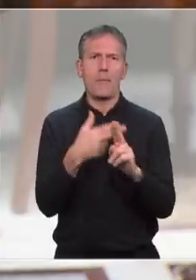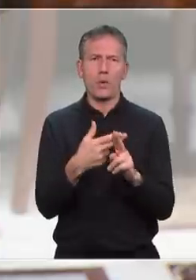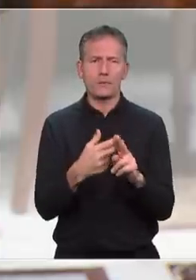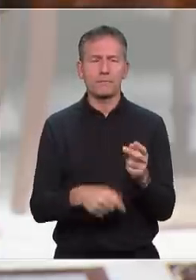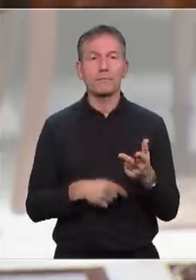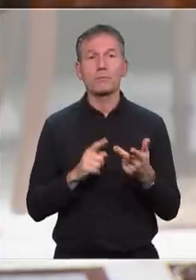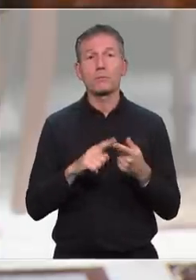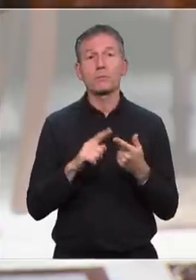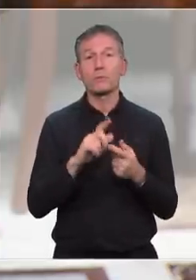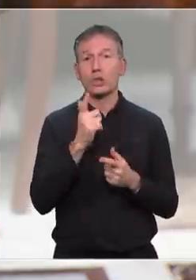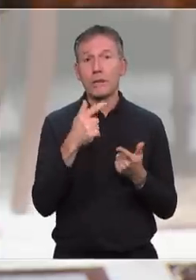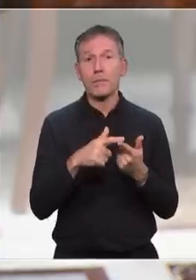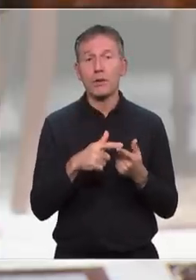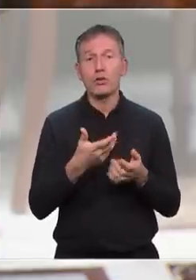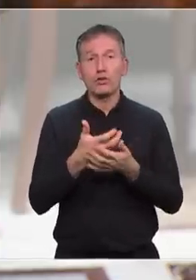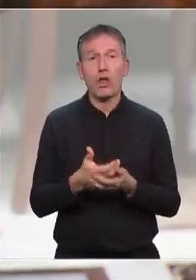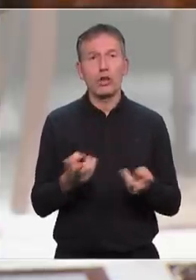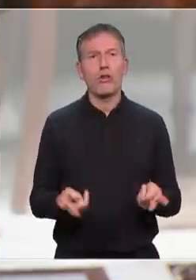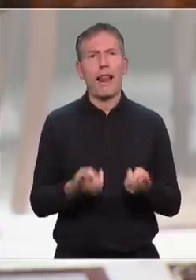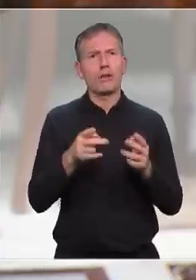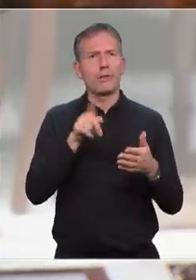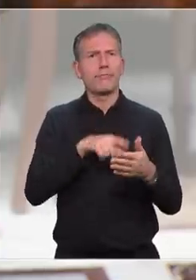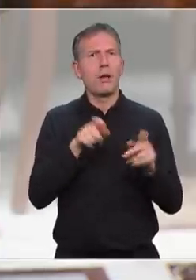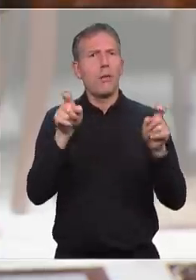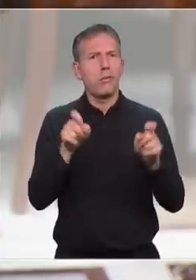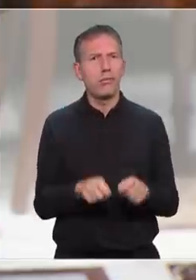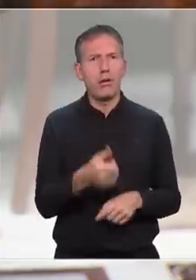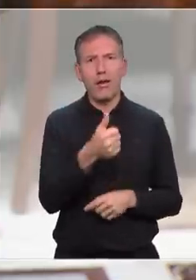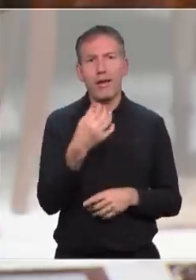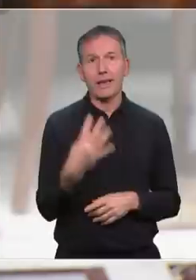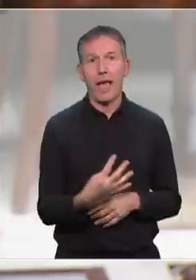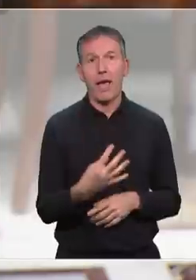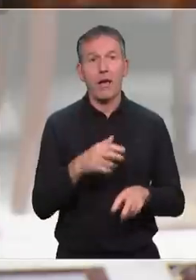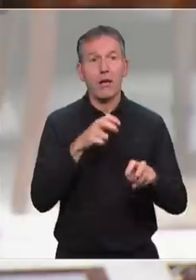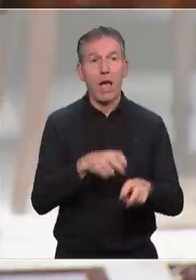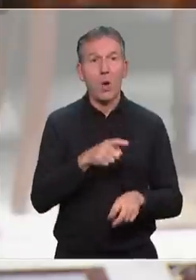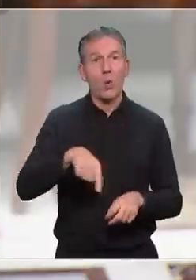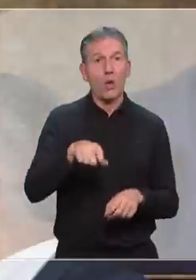Deuxième réponse, c'est les plans d'allègement des charges que nous déployons actuellement. Il y a près d'un quart des agriculteurs français